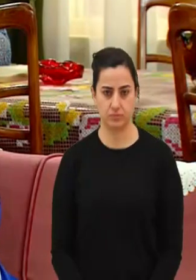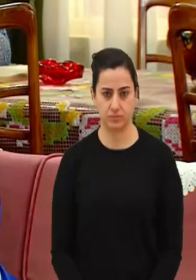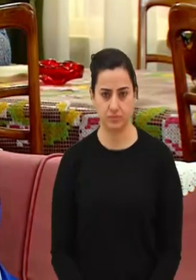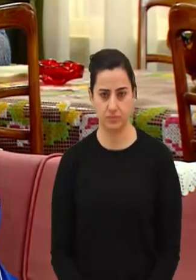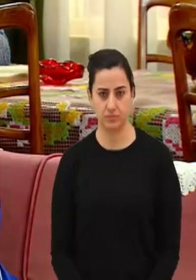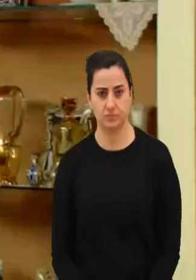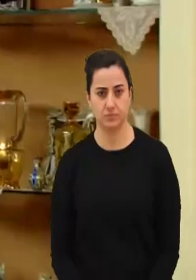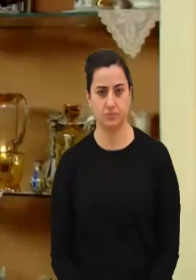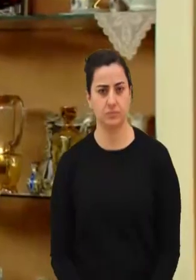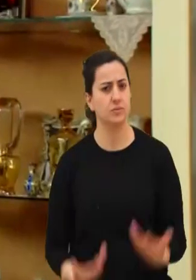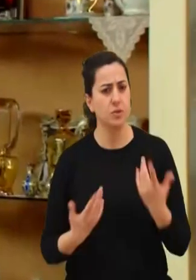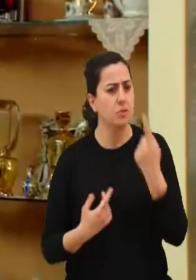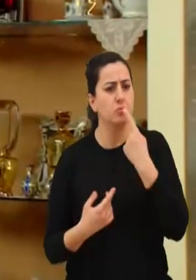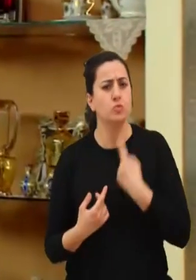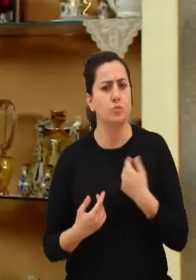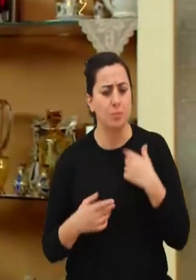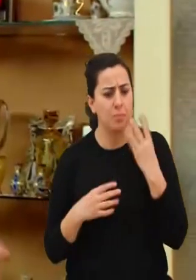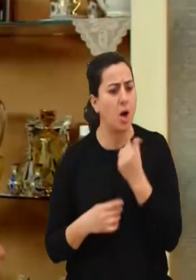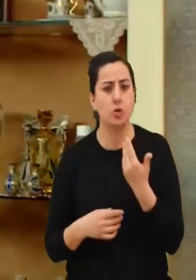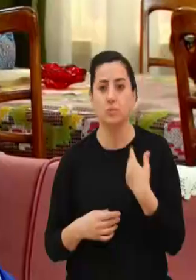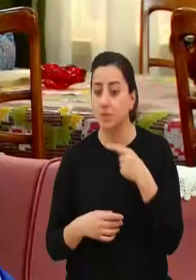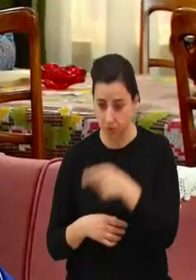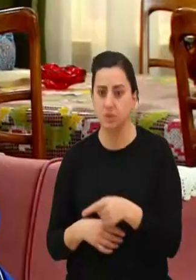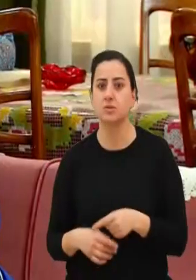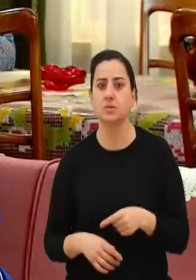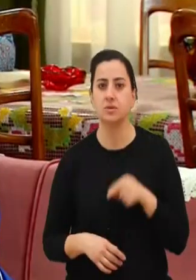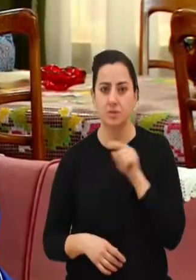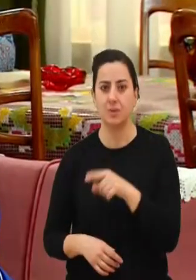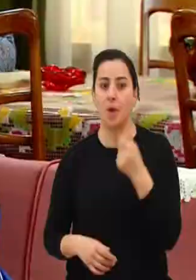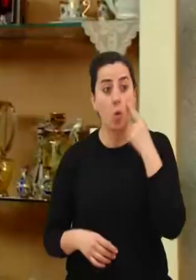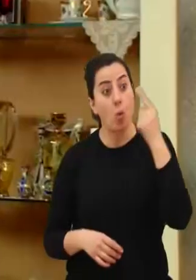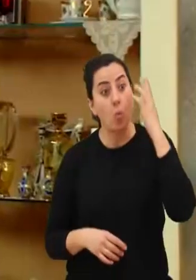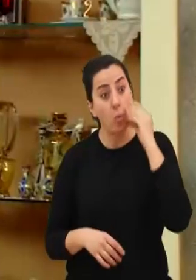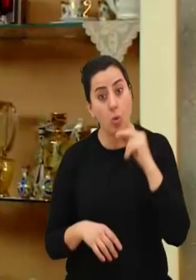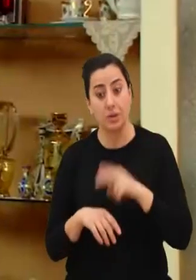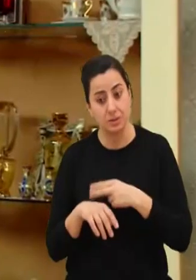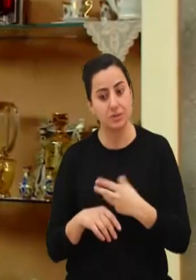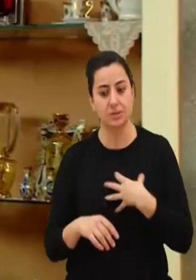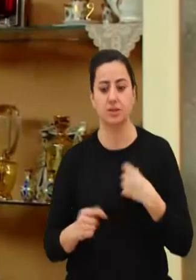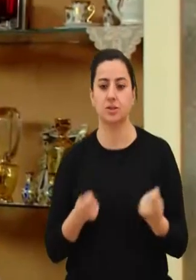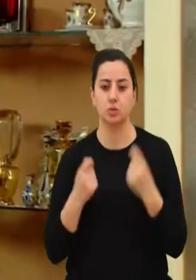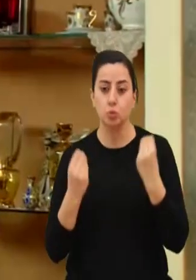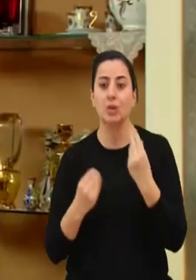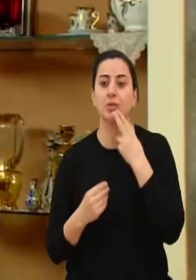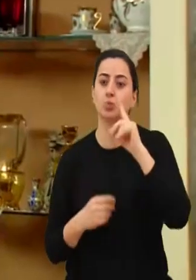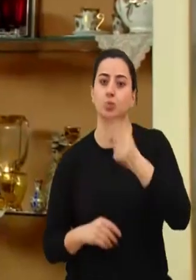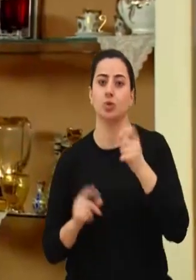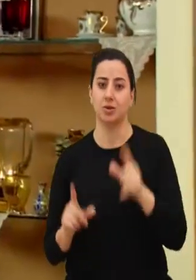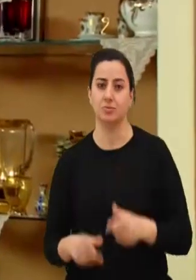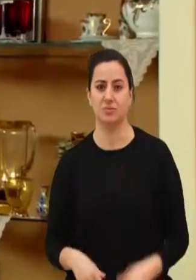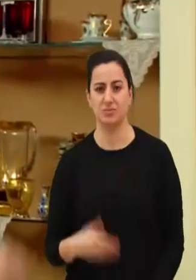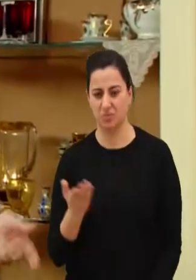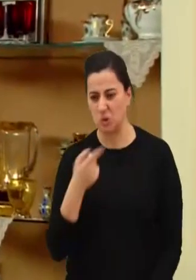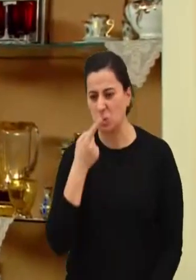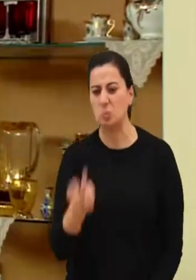Bana mı dedin anne bunu? Niye bana söylüyorsun ki? Tabii sana söyle. Kime söyleyeceğim? Sen acık bundan ders al da ona göre kendine göre daha düzgün birini bul. Gerçi